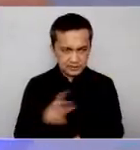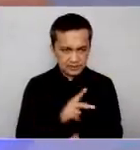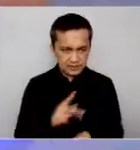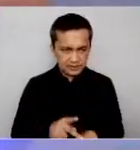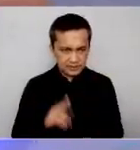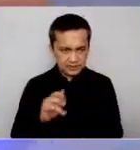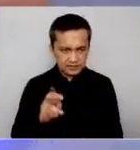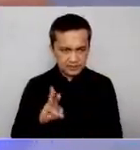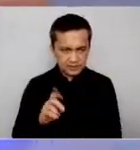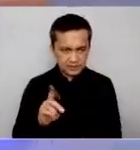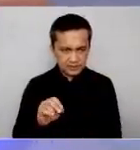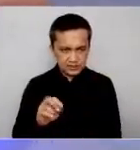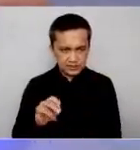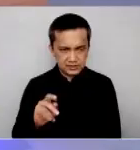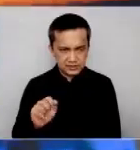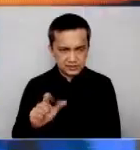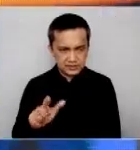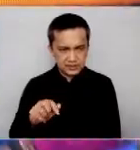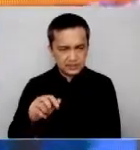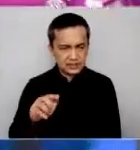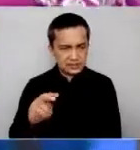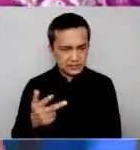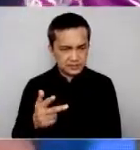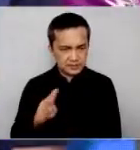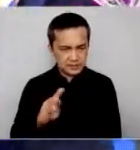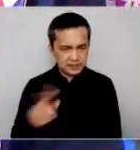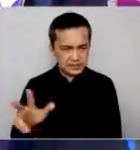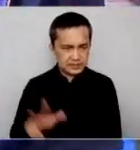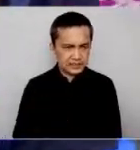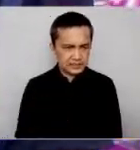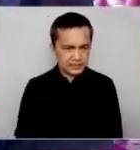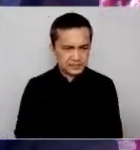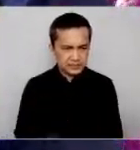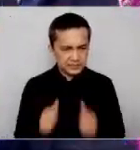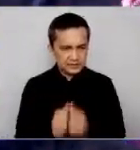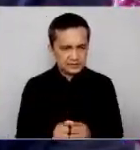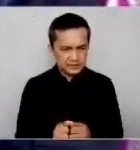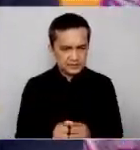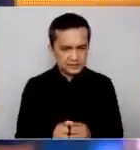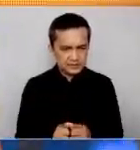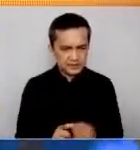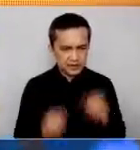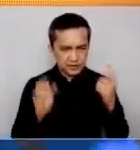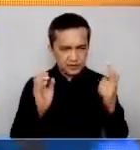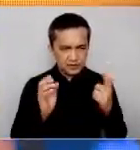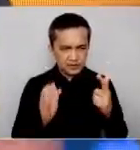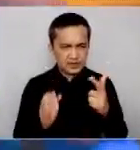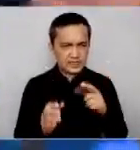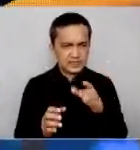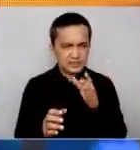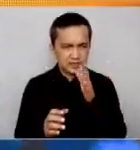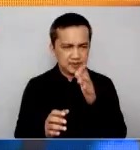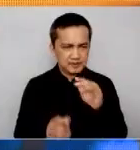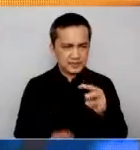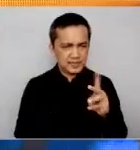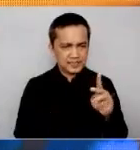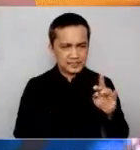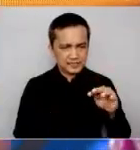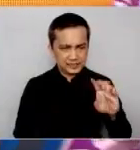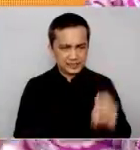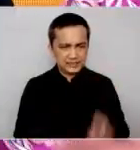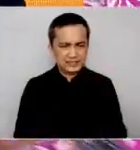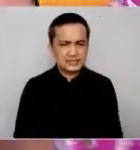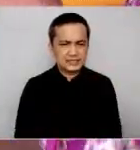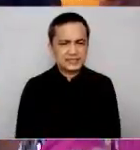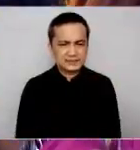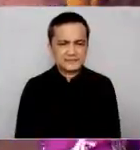Escorial III, B3! B3! In the house! Kasama ang kanyang cool na cool na si Mommy Melanie. Hi, Mommy Melanie! Good morning!